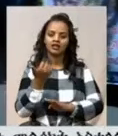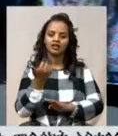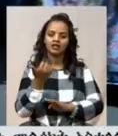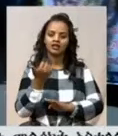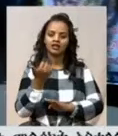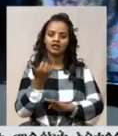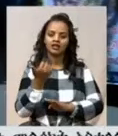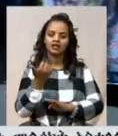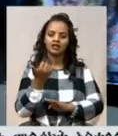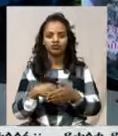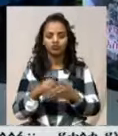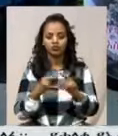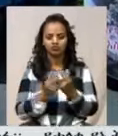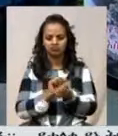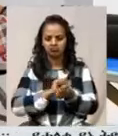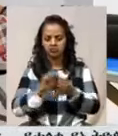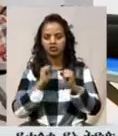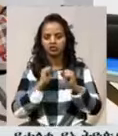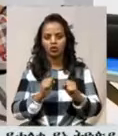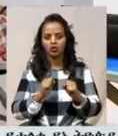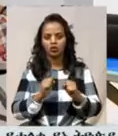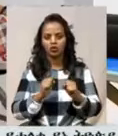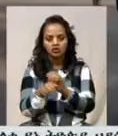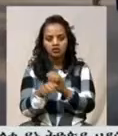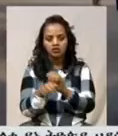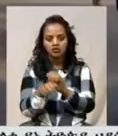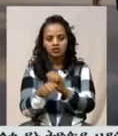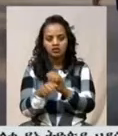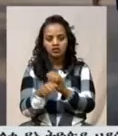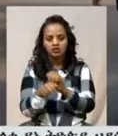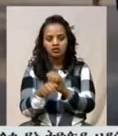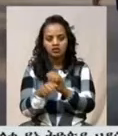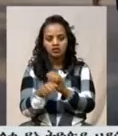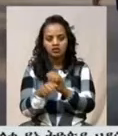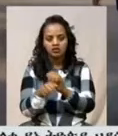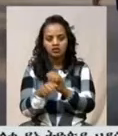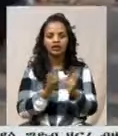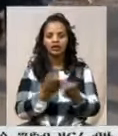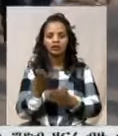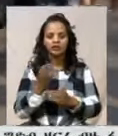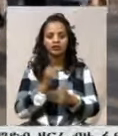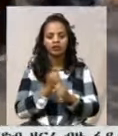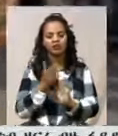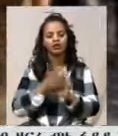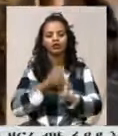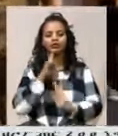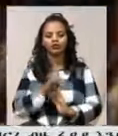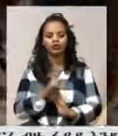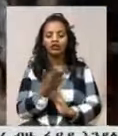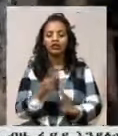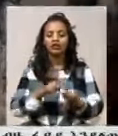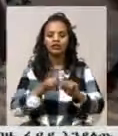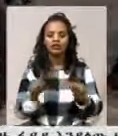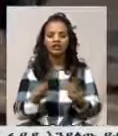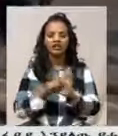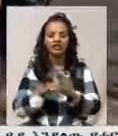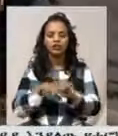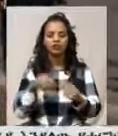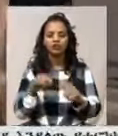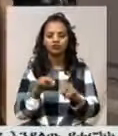ህገወጥ ቡድኑን መደምሰስ ተችሏል። በየዋሻው የተደበቁትንም በማደን ለህግ የማቅረብ ስራም እየተከናወነ ነው። ነገር ግን የህገወጥ